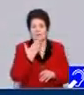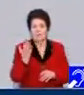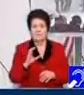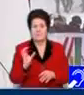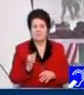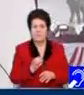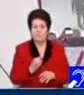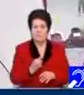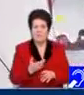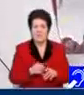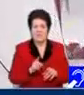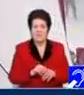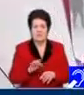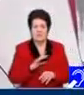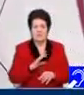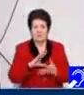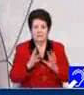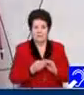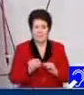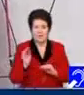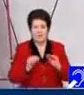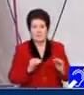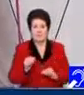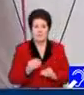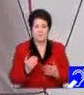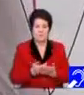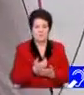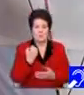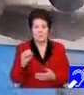de Schild, în timp ce suedeza Hans Dotter a completat podiumul.